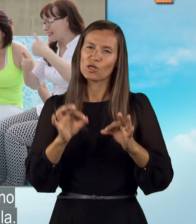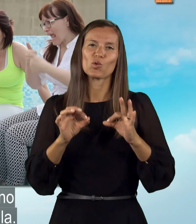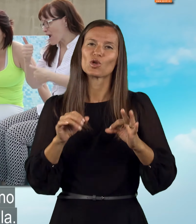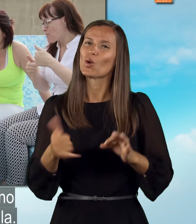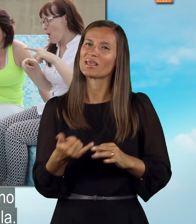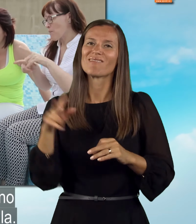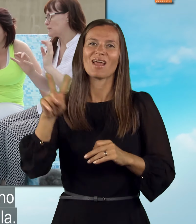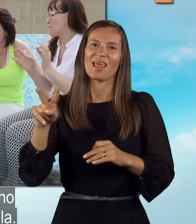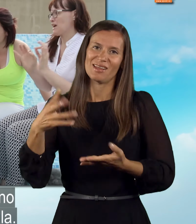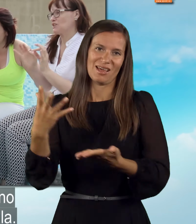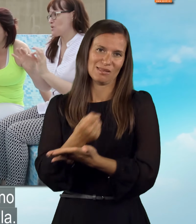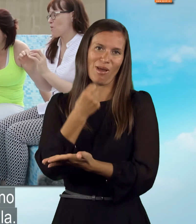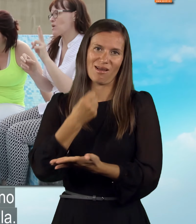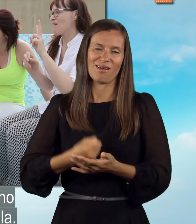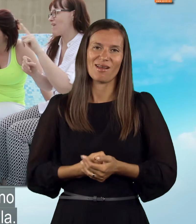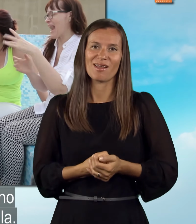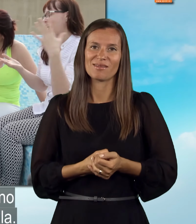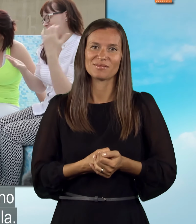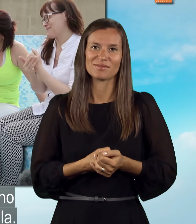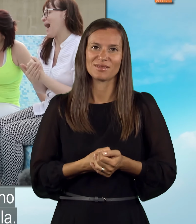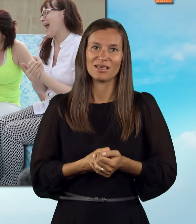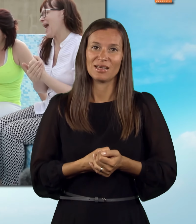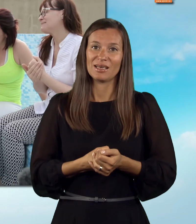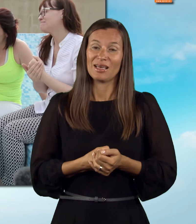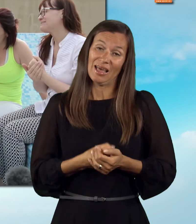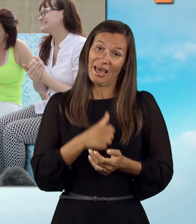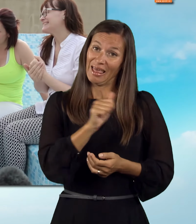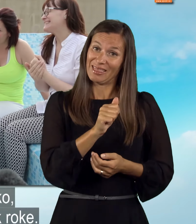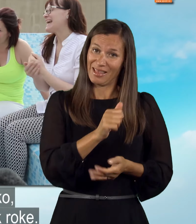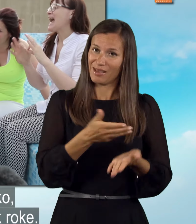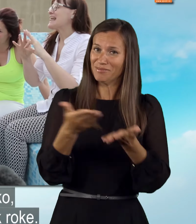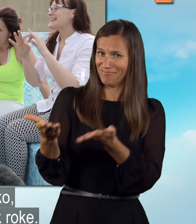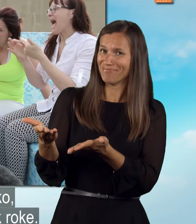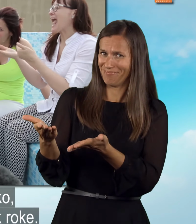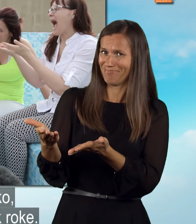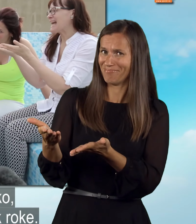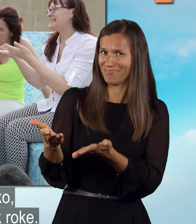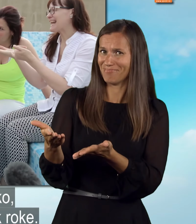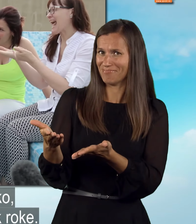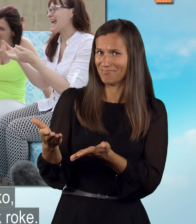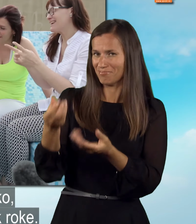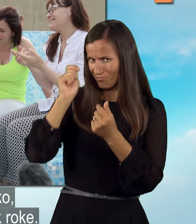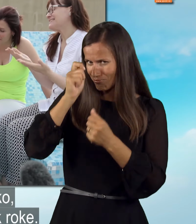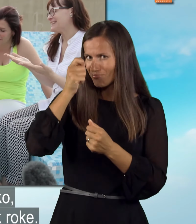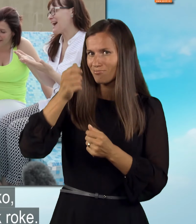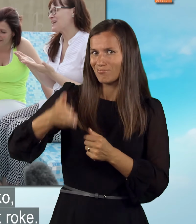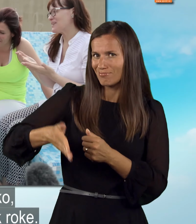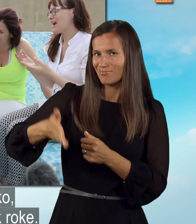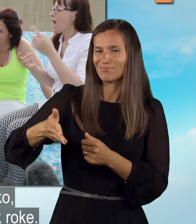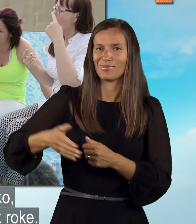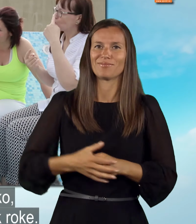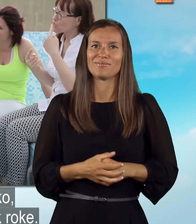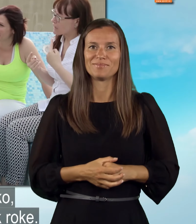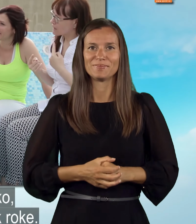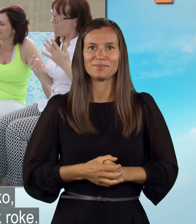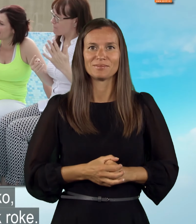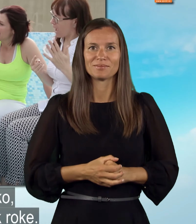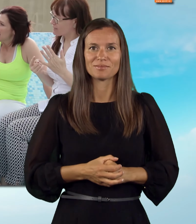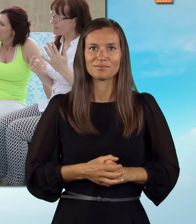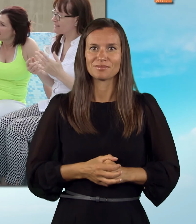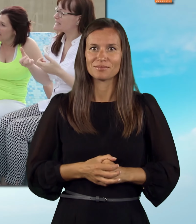je sigurno Valerija zmagala. Dej, Andrej, tako, tako, džentelmenski stisk